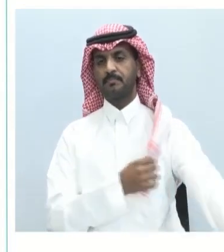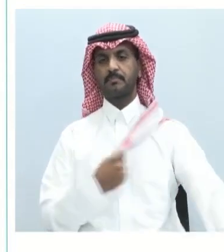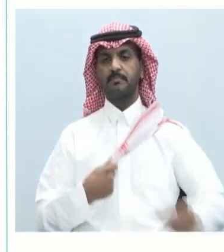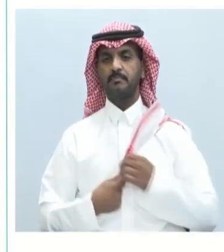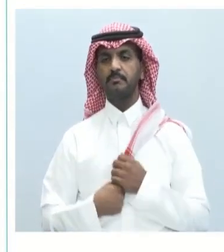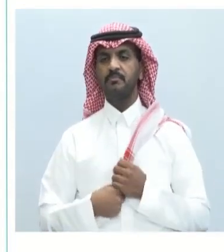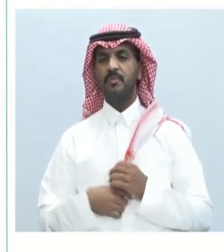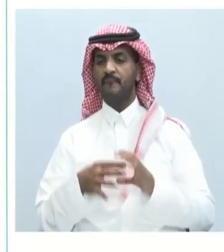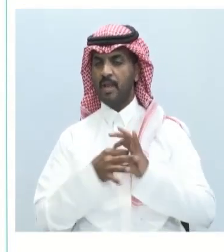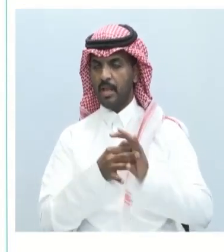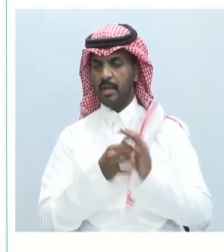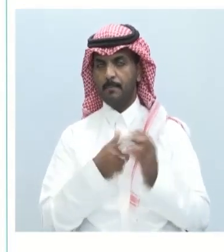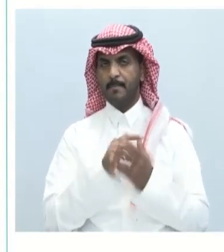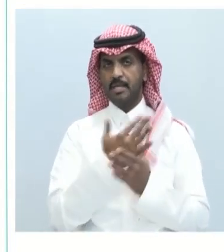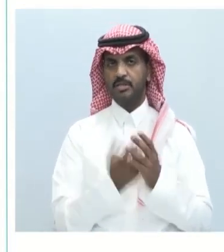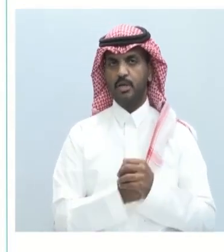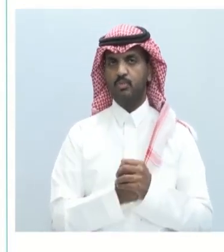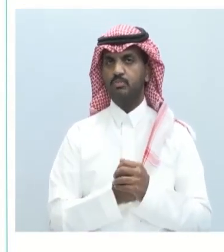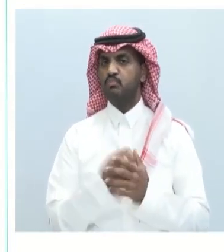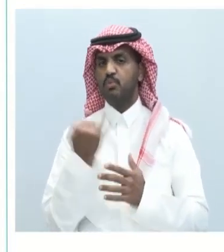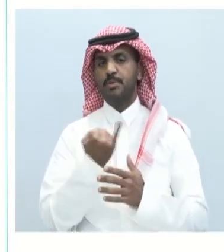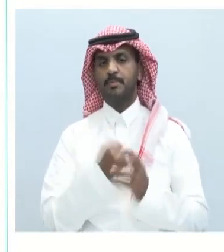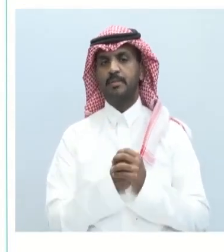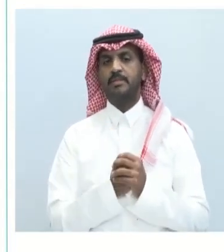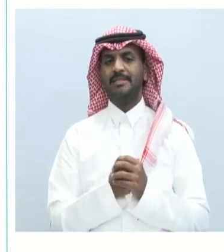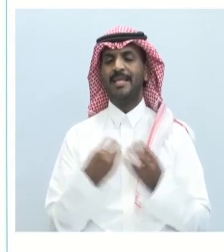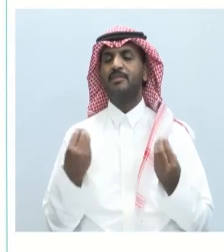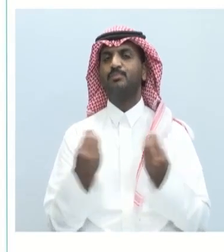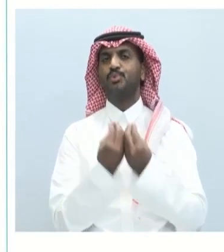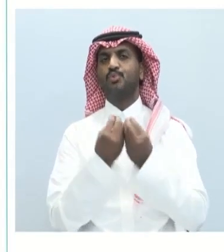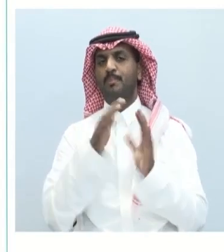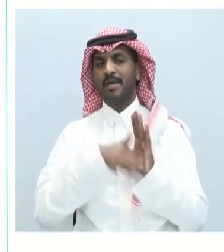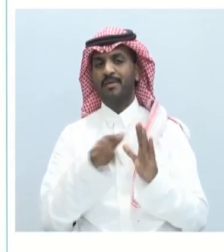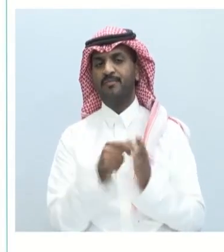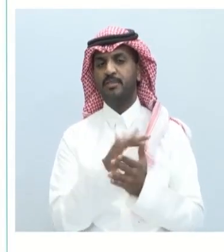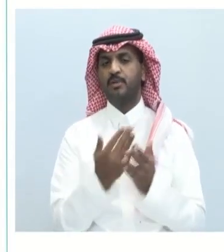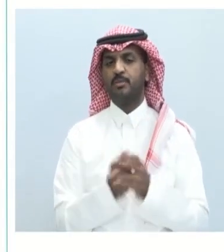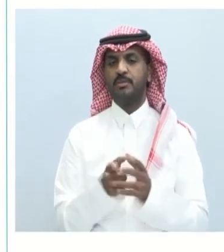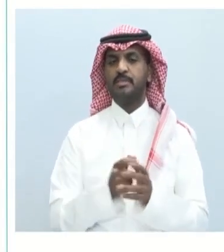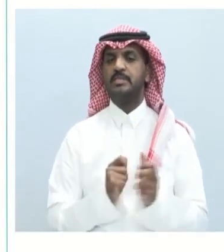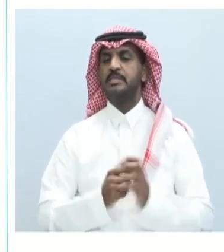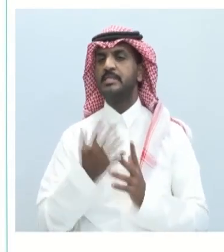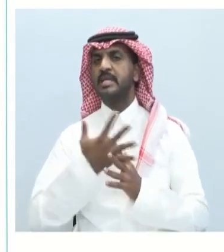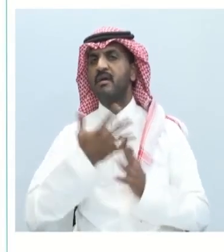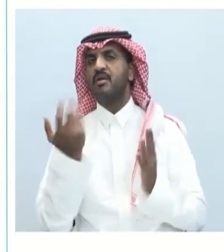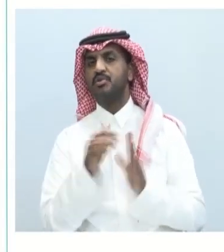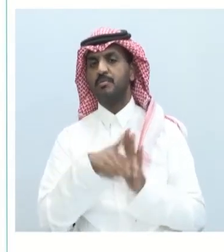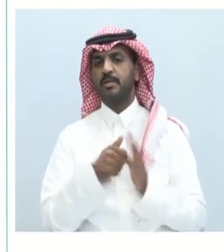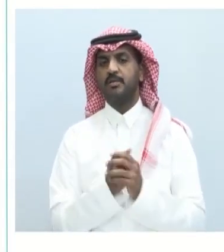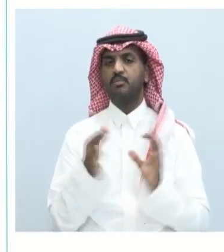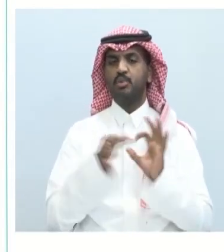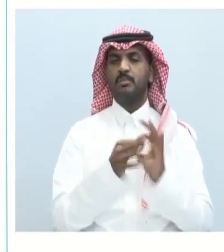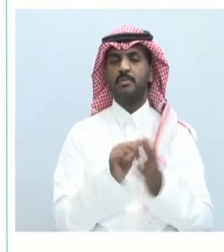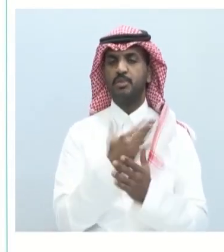فالعلاقات بين الجداول الضروريه لانها تدمج البيانات في الجداول بحيث يمكنك استخراج البيانات المرتبطه